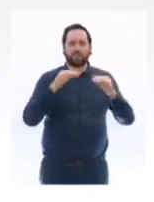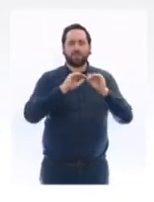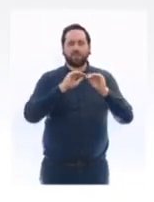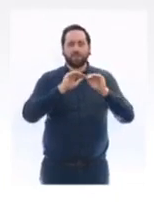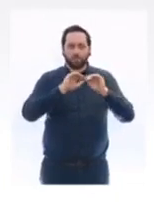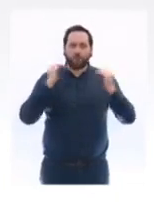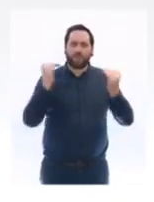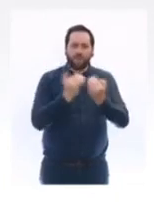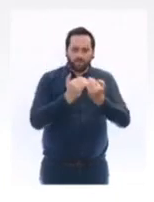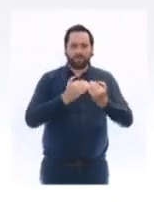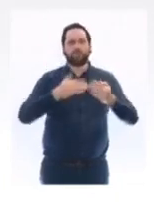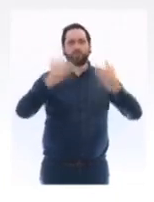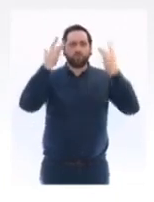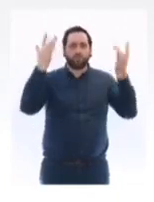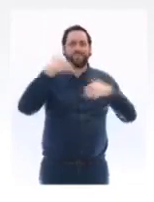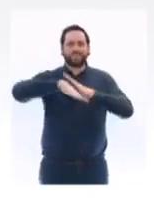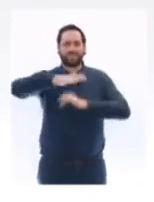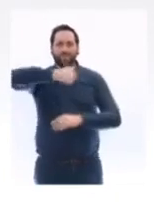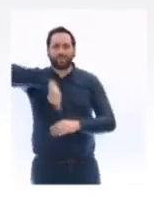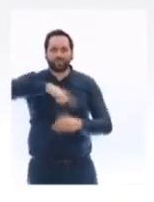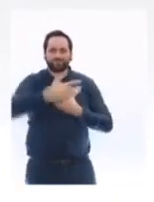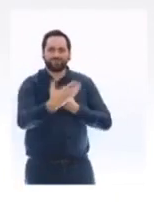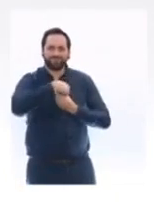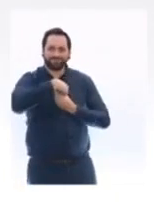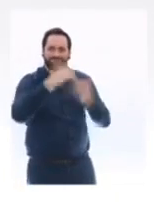Il va continuer à le faire. Merci à vous.